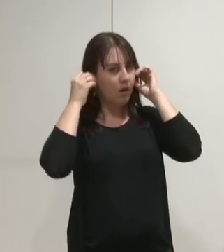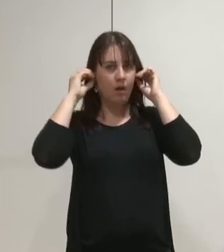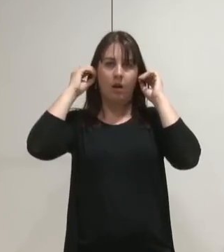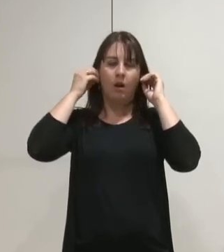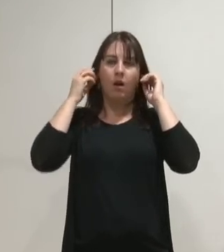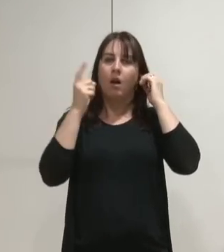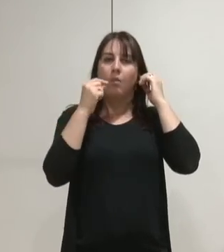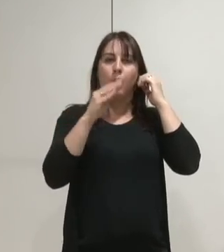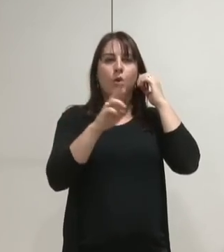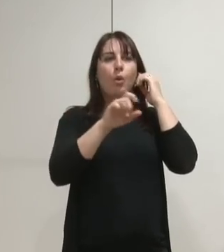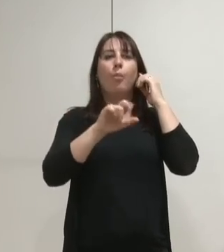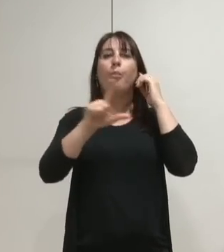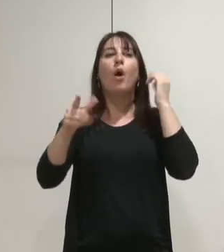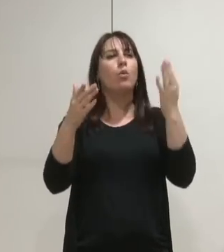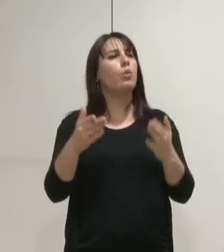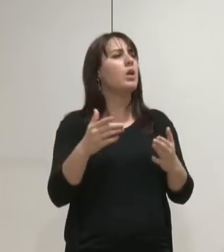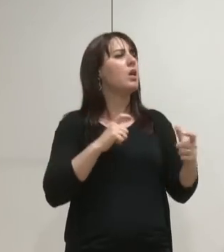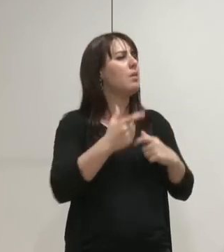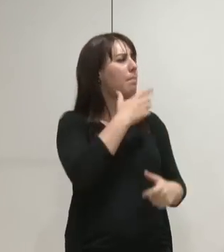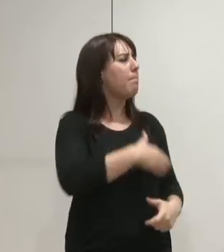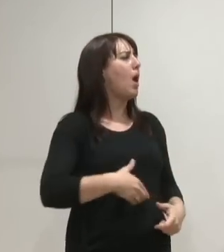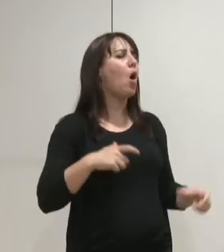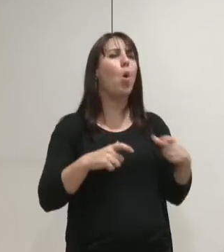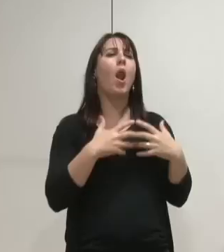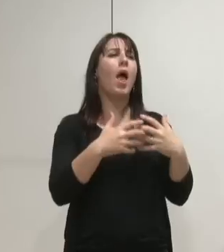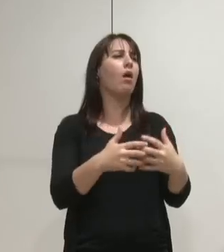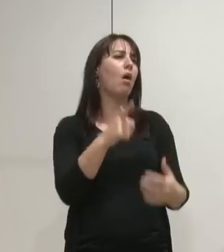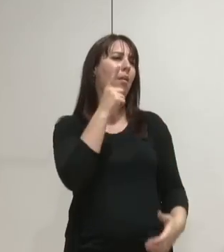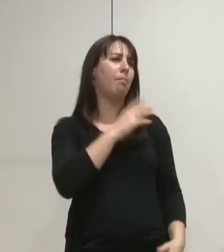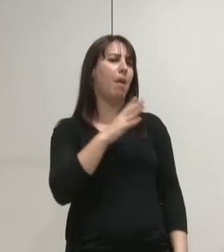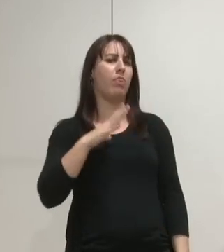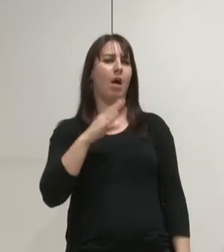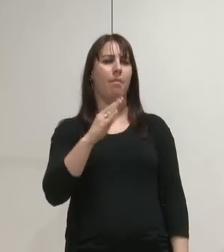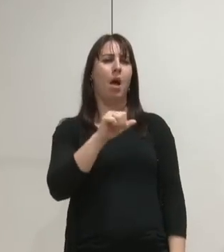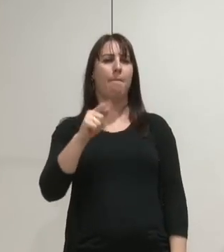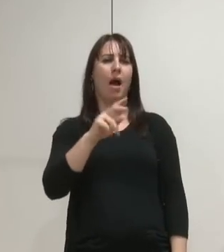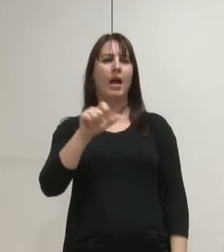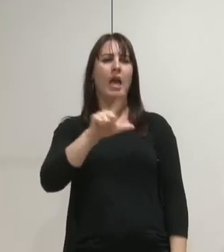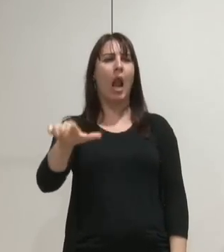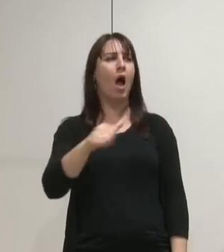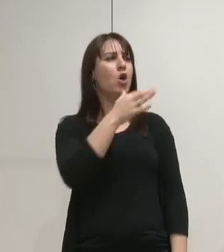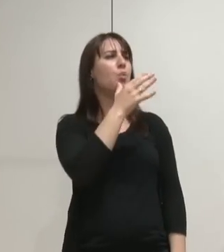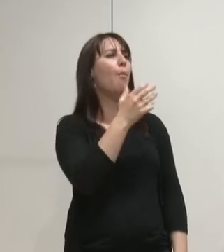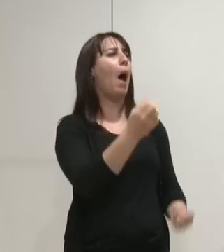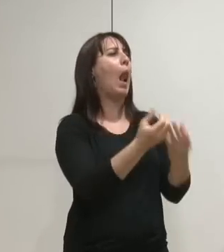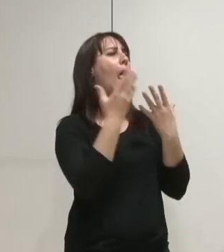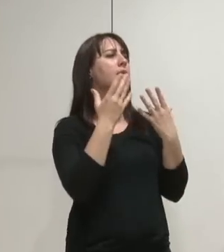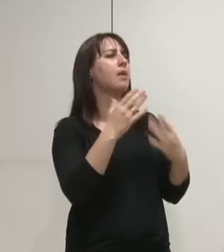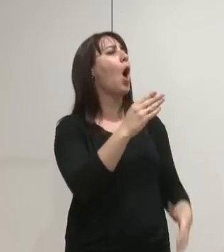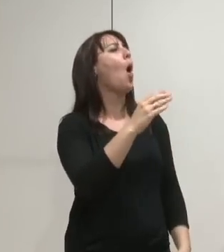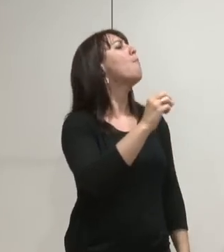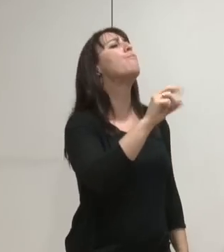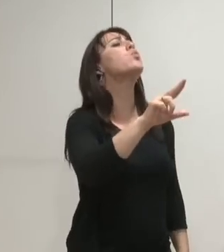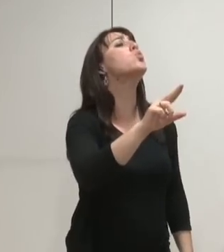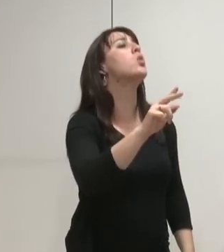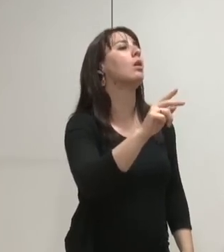monsieur le Maire chers collègues très brièvement je peux pas laisser madame baccala dire cela sans lui demander boucala bucala